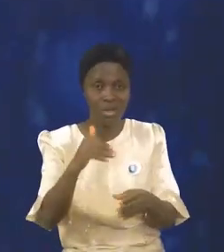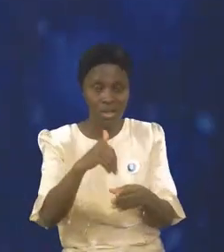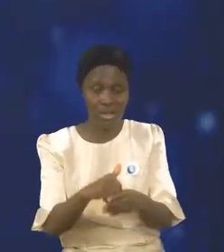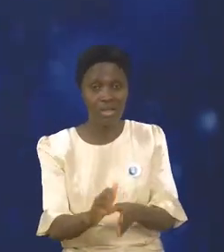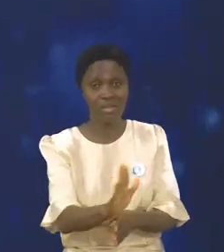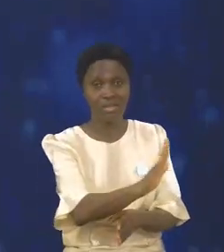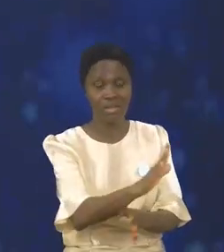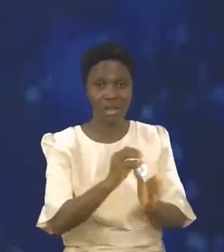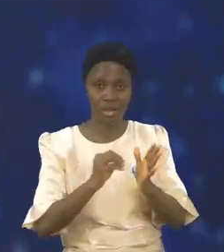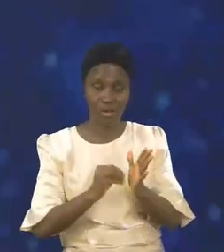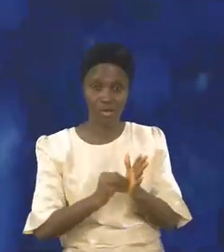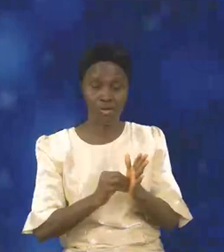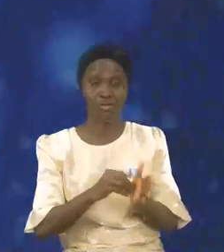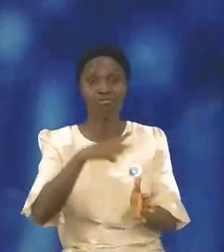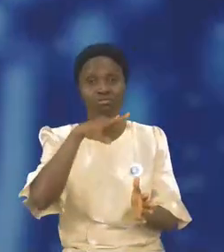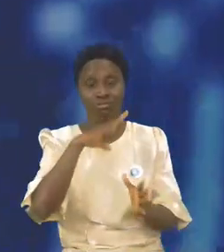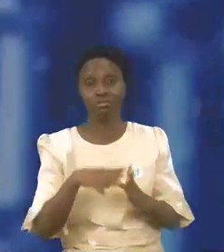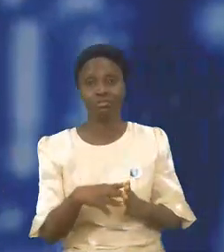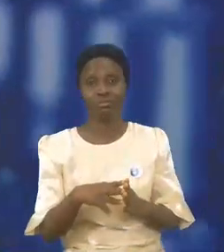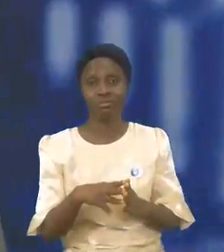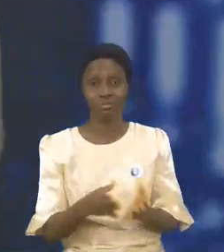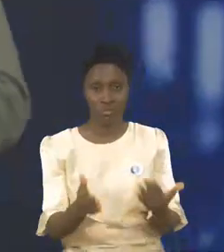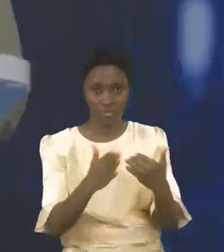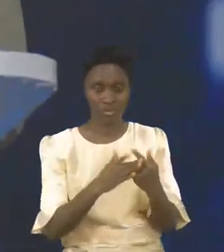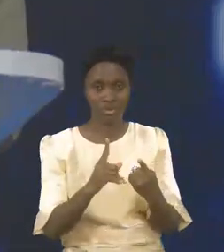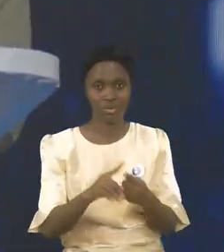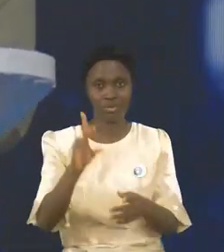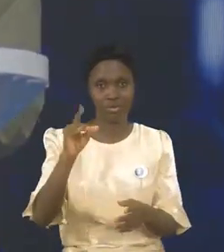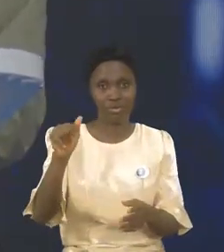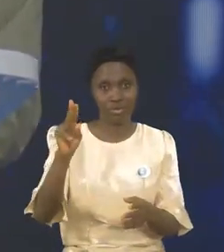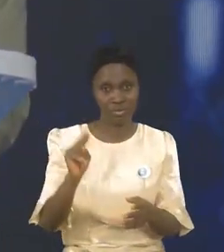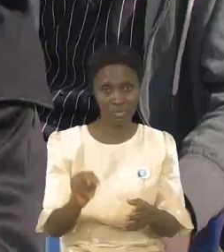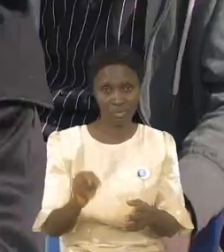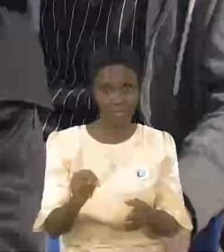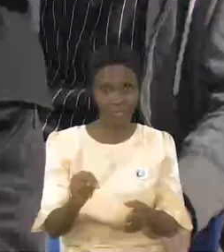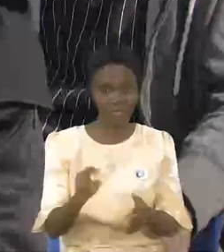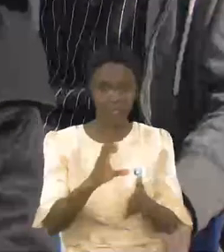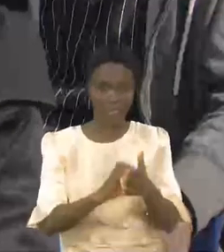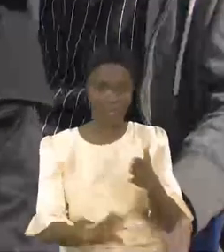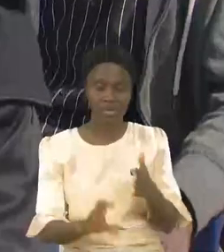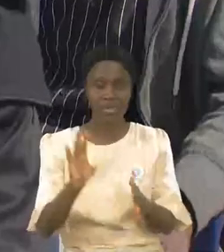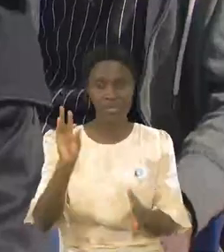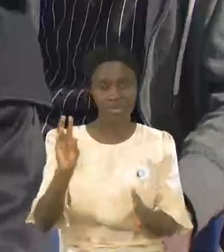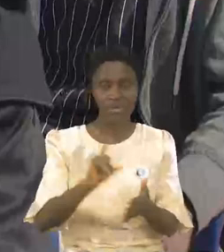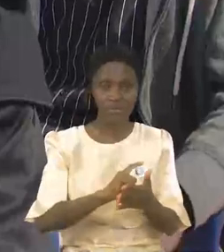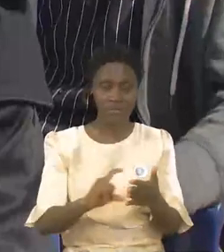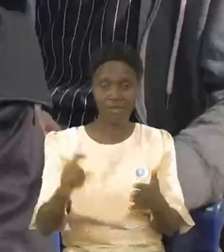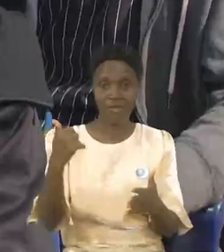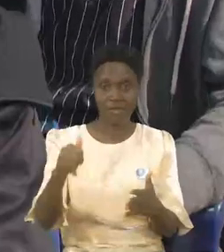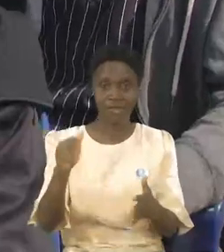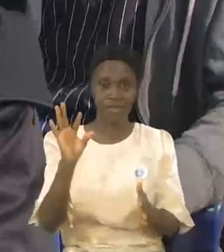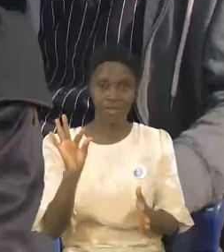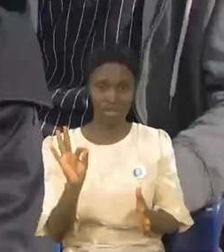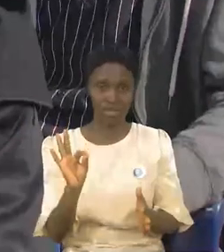en tant que bêtes, périront par leur propre corruption. Comme on revient